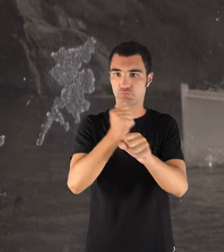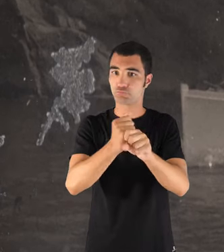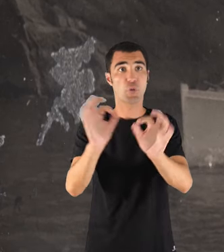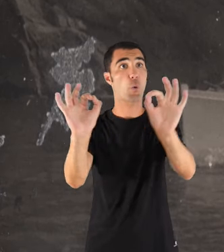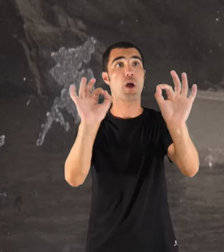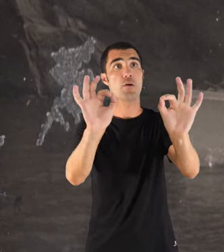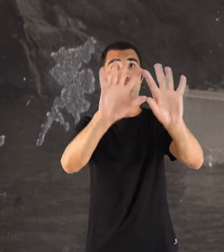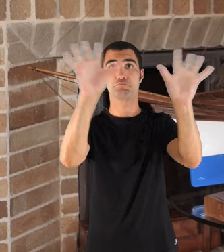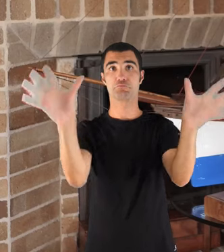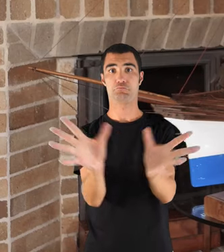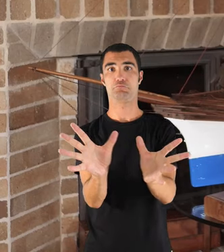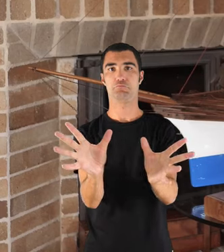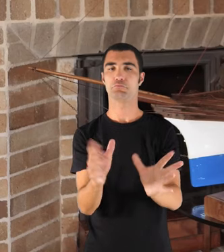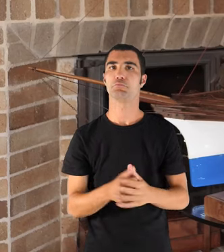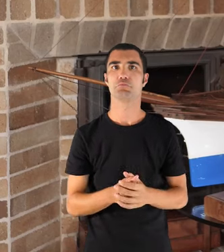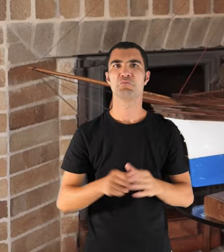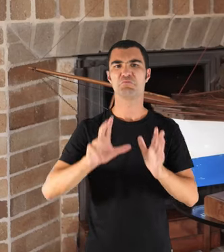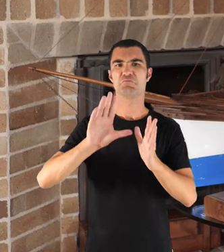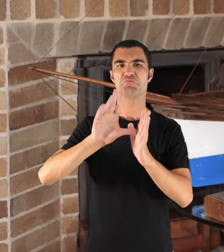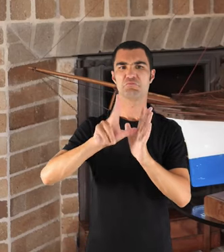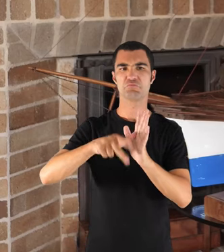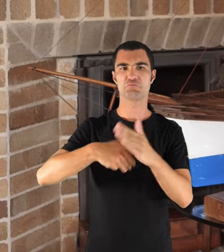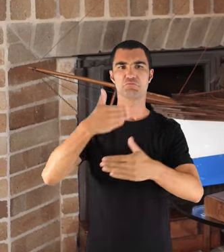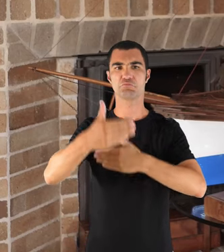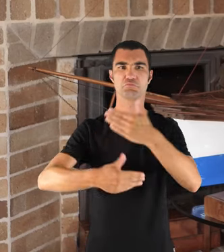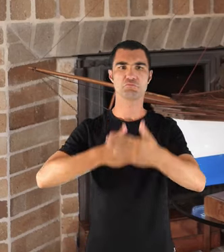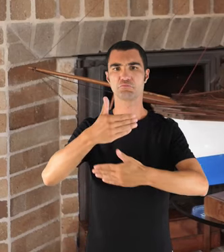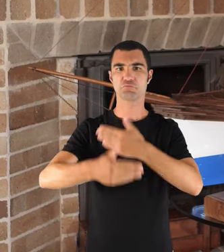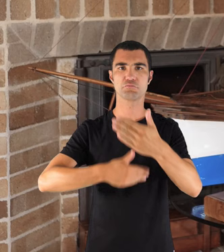clar, després, siguent mestre d'aixa,